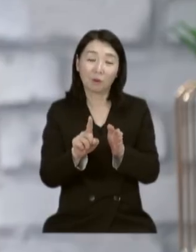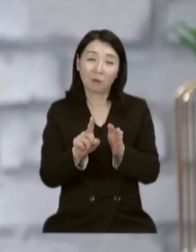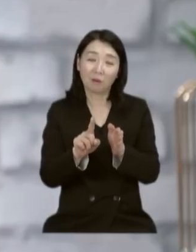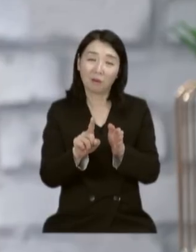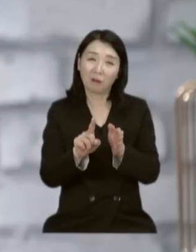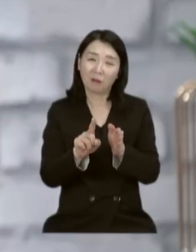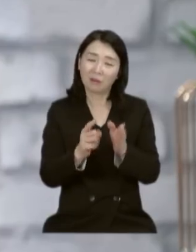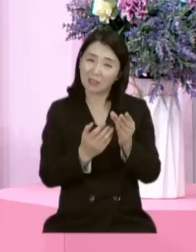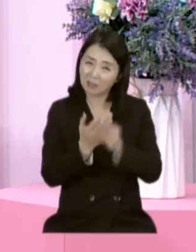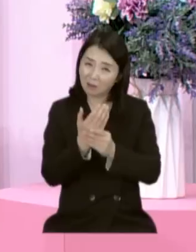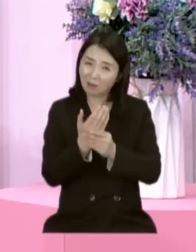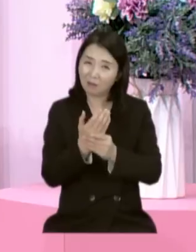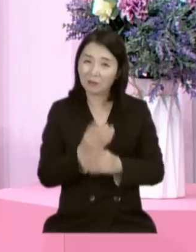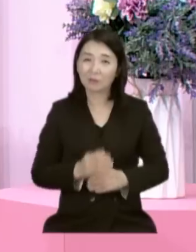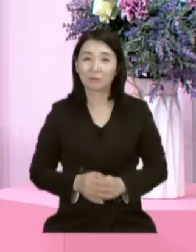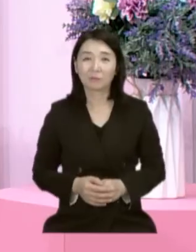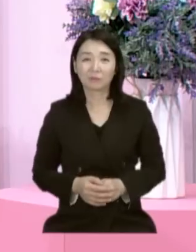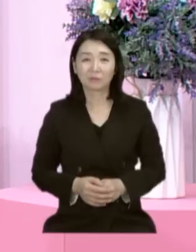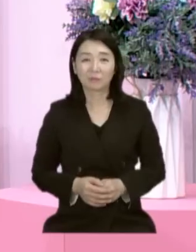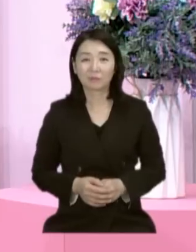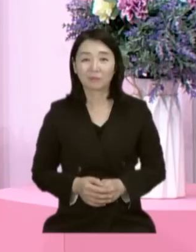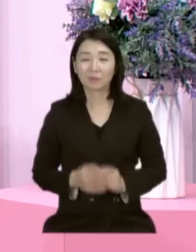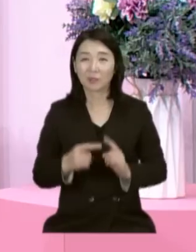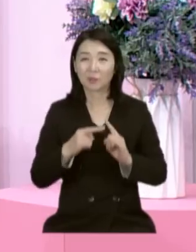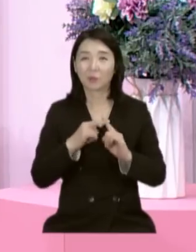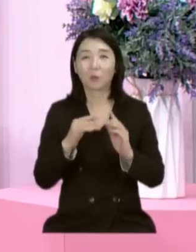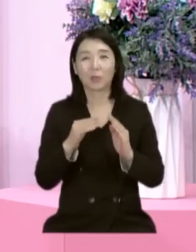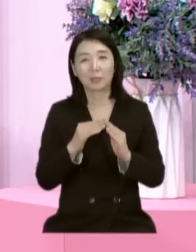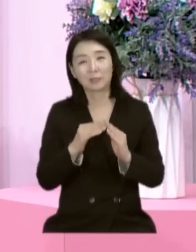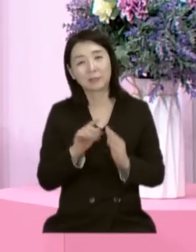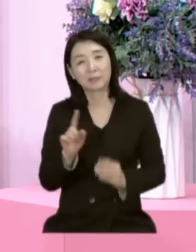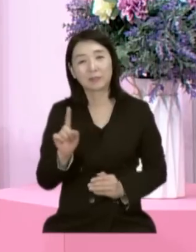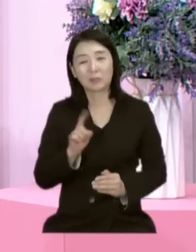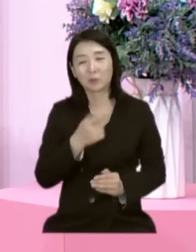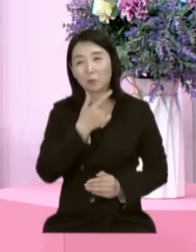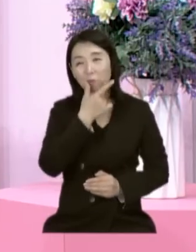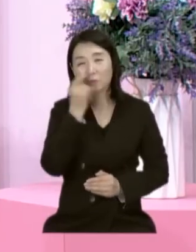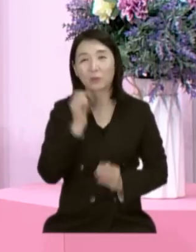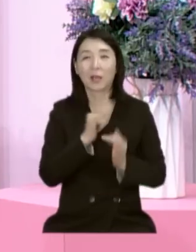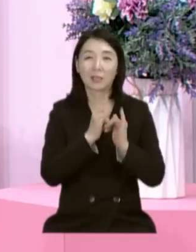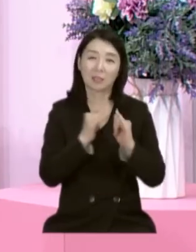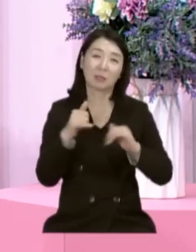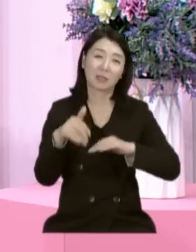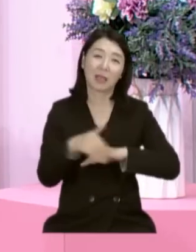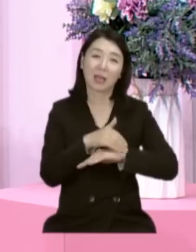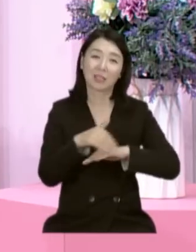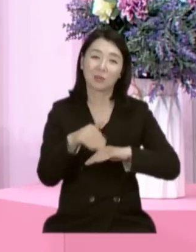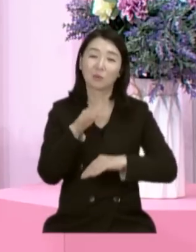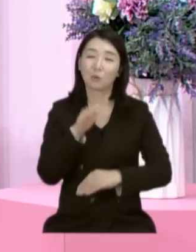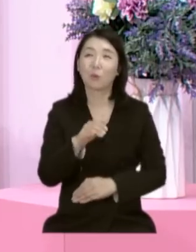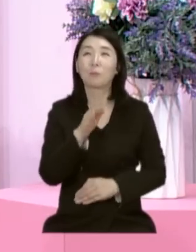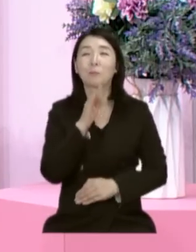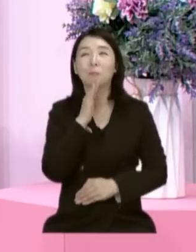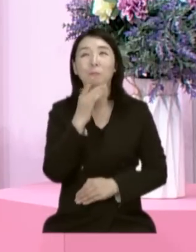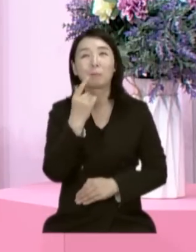바로 생기지 않잖아요. 교회는 조금 좀 부족한 사람들이 다니는